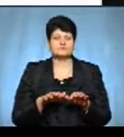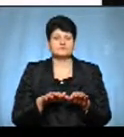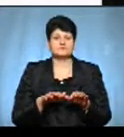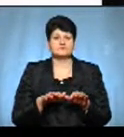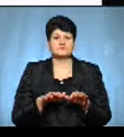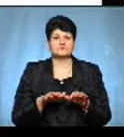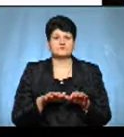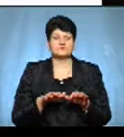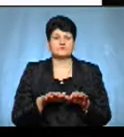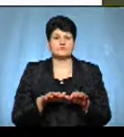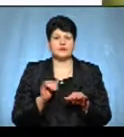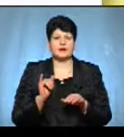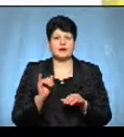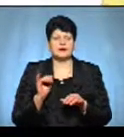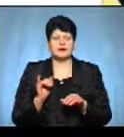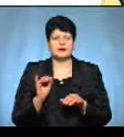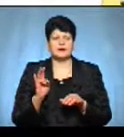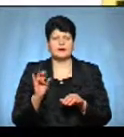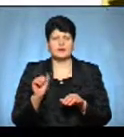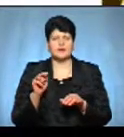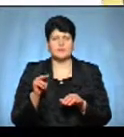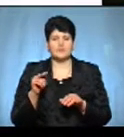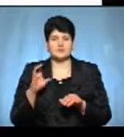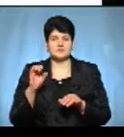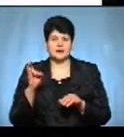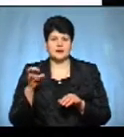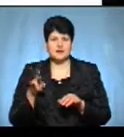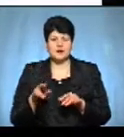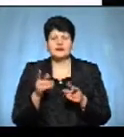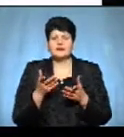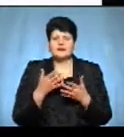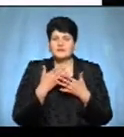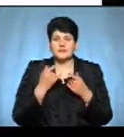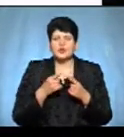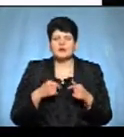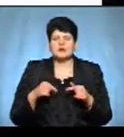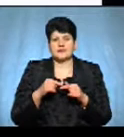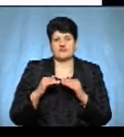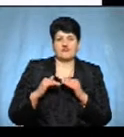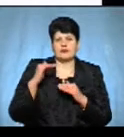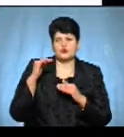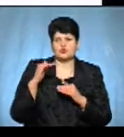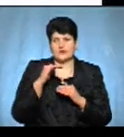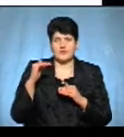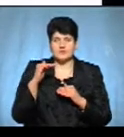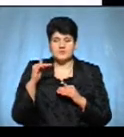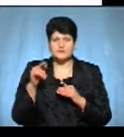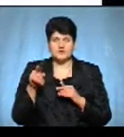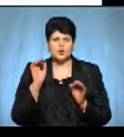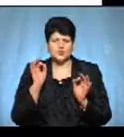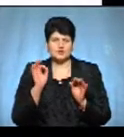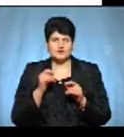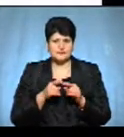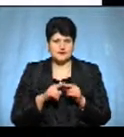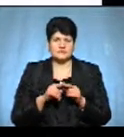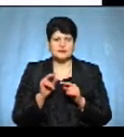так зване in absentia, за відсутності обвинуваченого, стосовно організаторів вищої ланки. Він його озвучив в